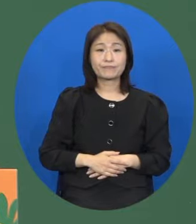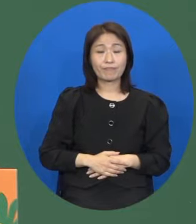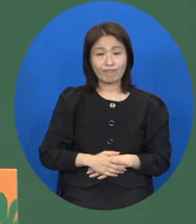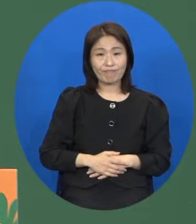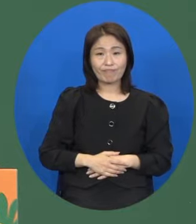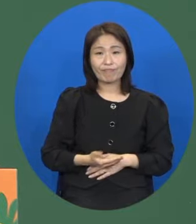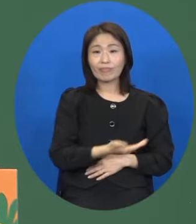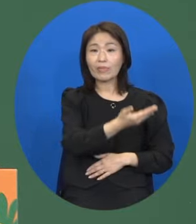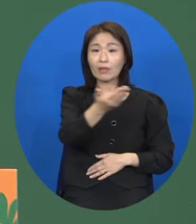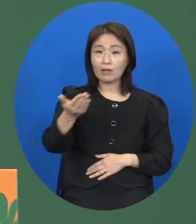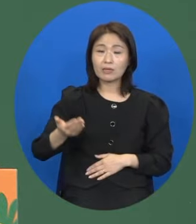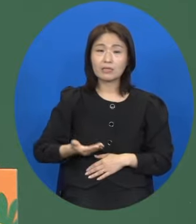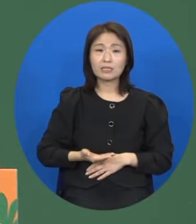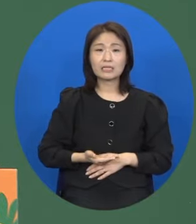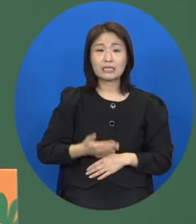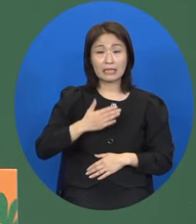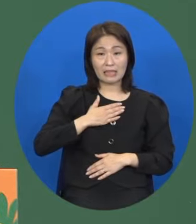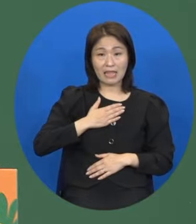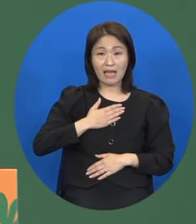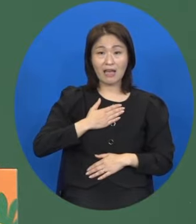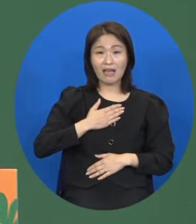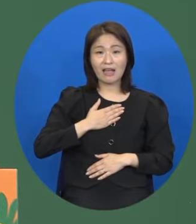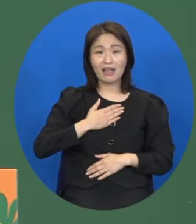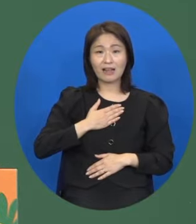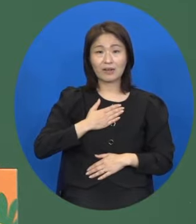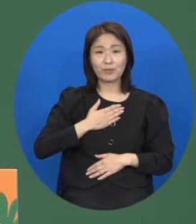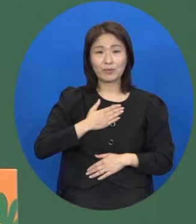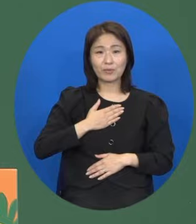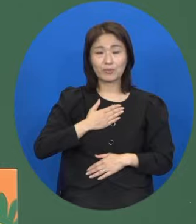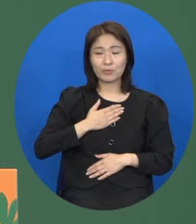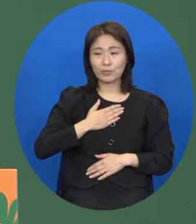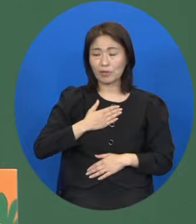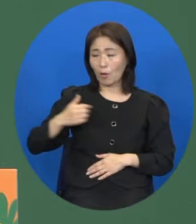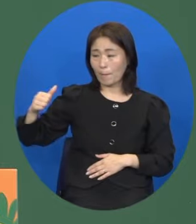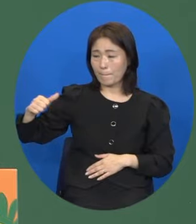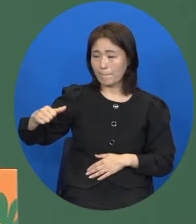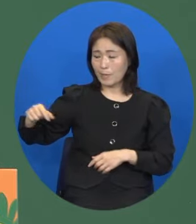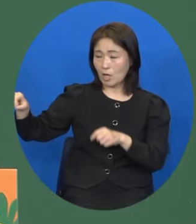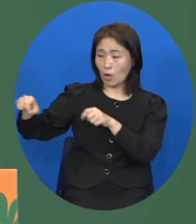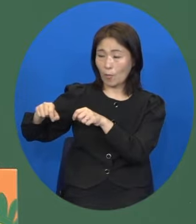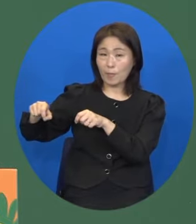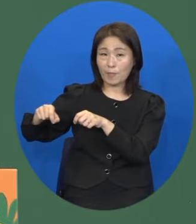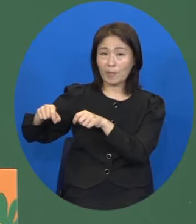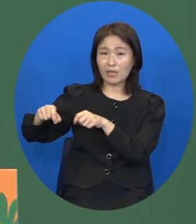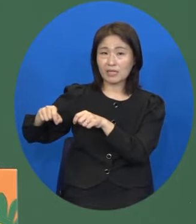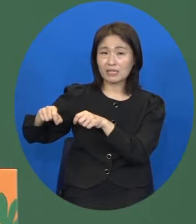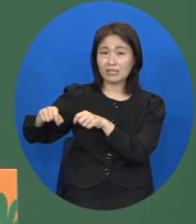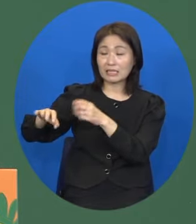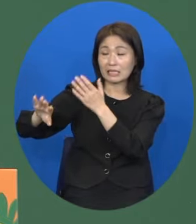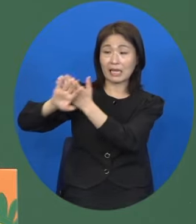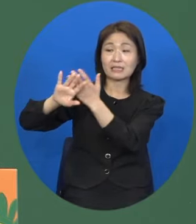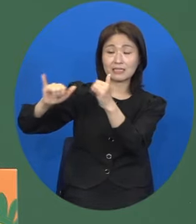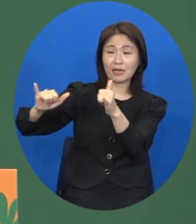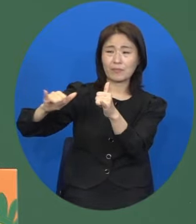여러분, 나를 포함하여 내 옆에 있는 사람, 내가 이해할 수 없는